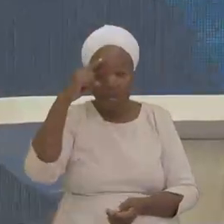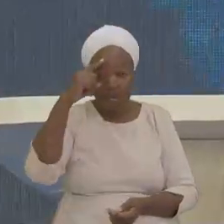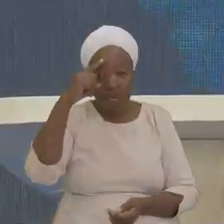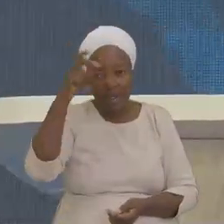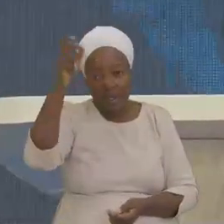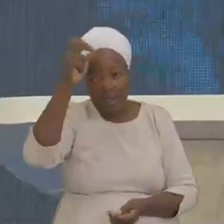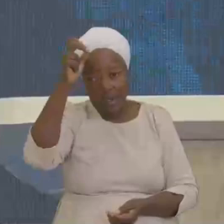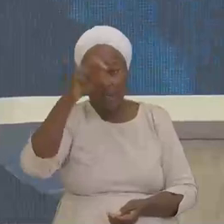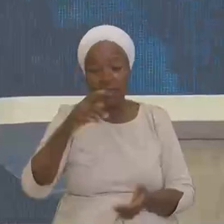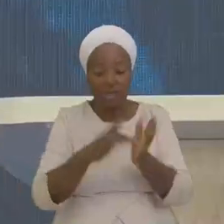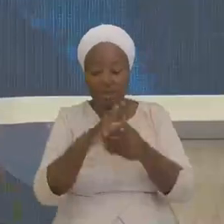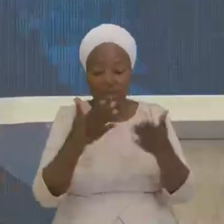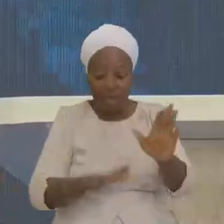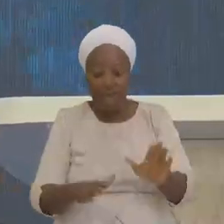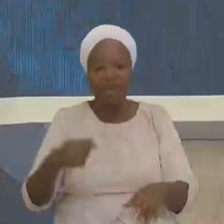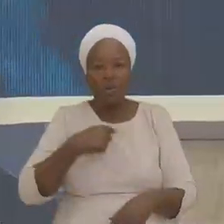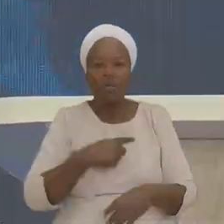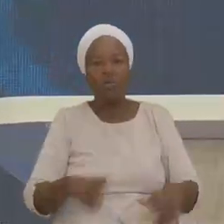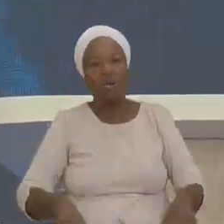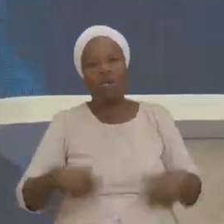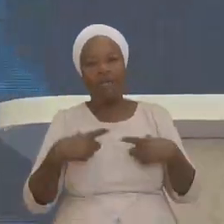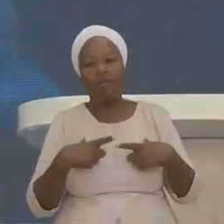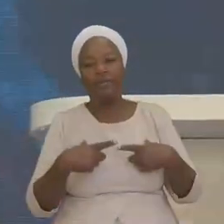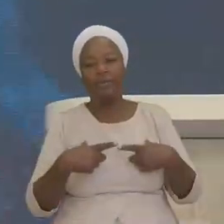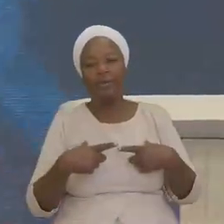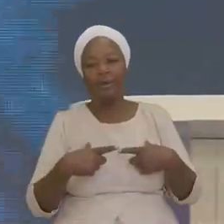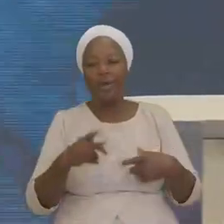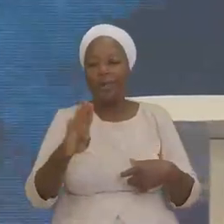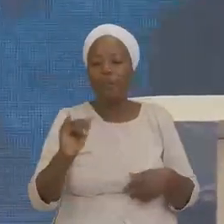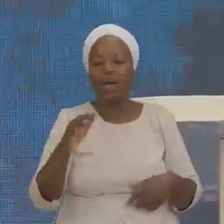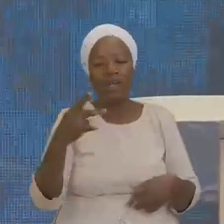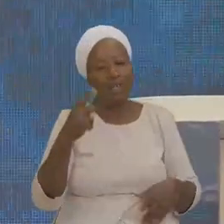mort. Et parce qu'il est mort, nous vivons.